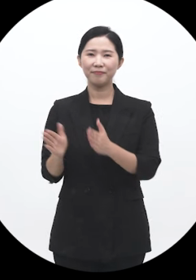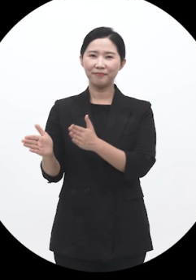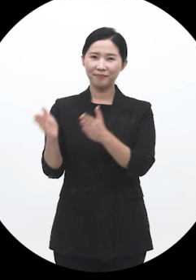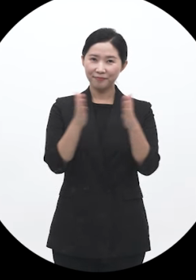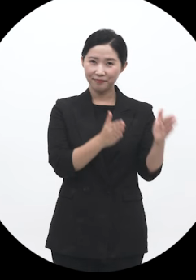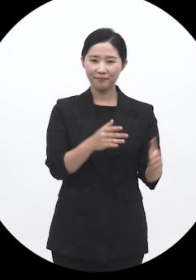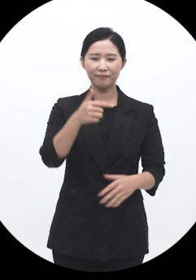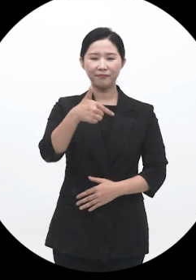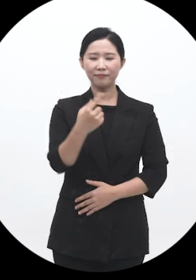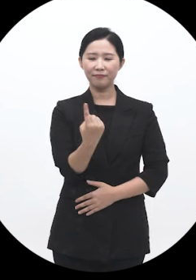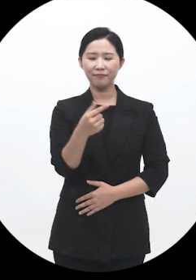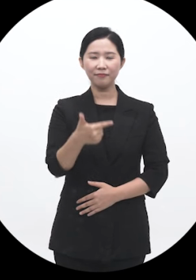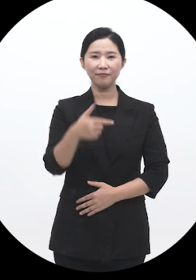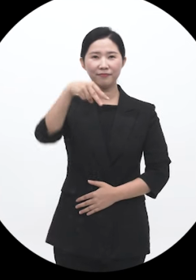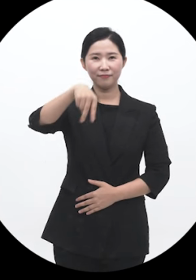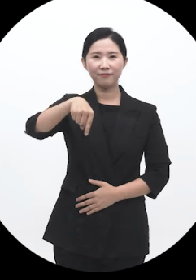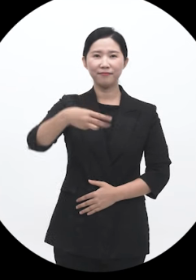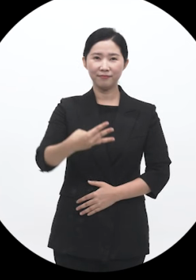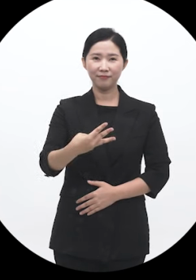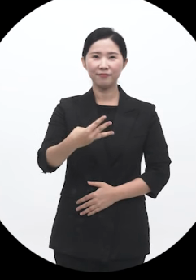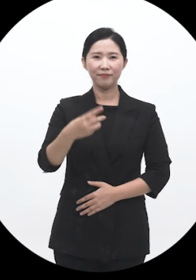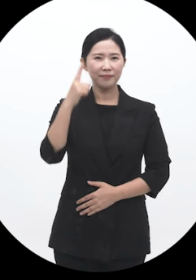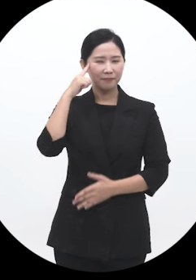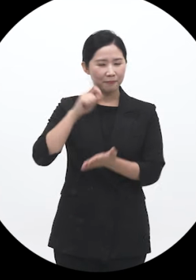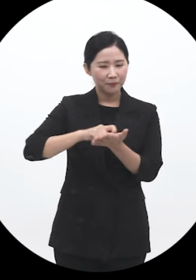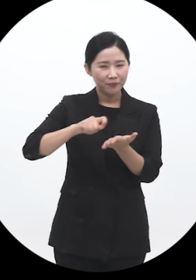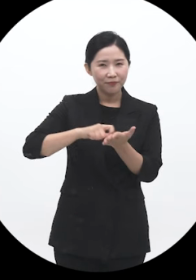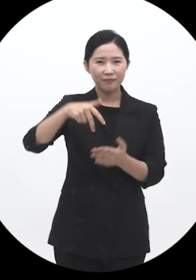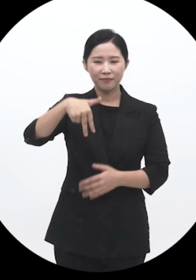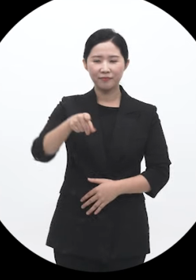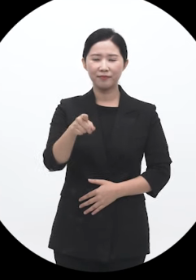다음은 논술 전형에 대해 말씀드리도록 하겠습니다.